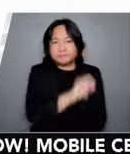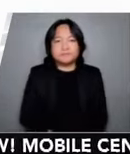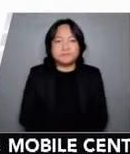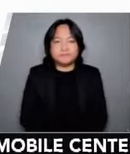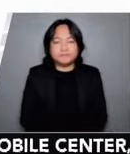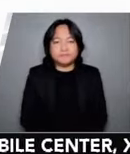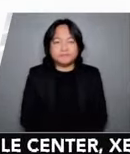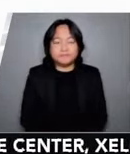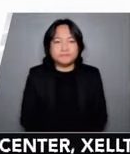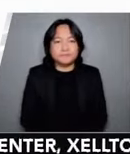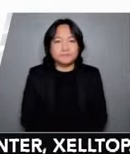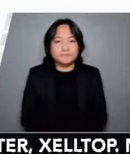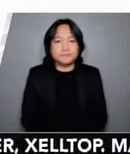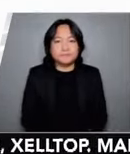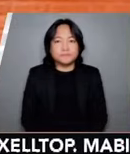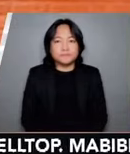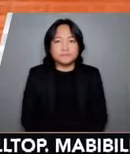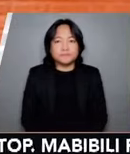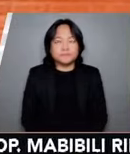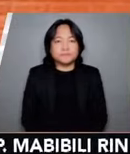kapuso.